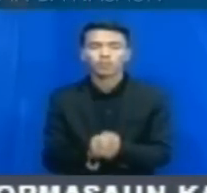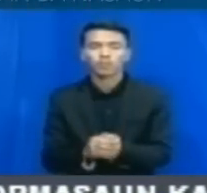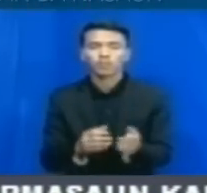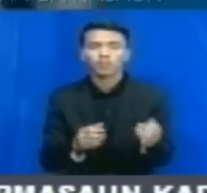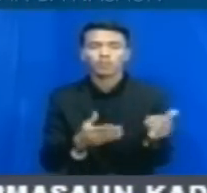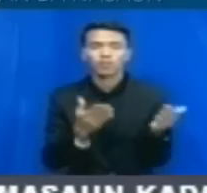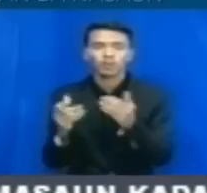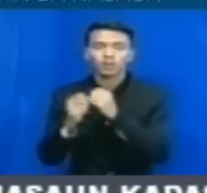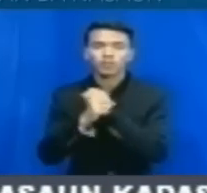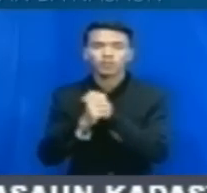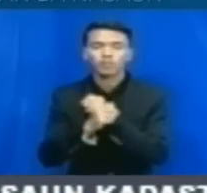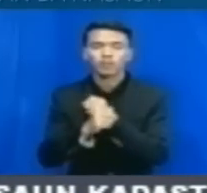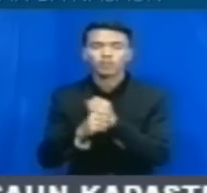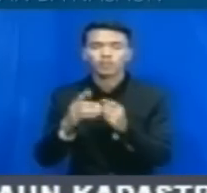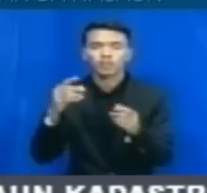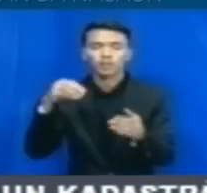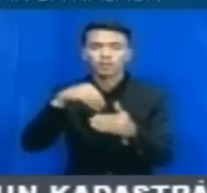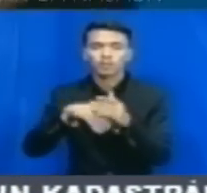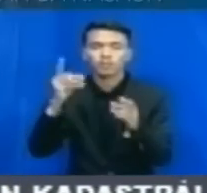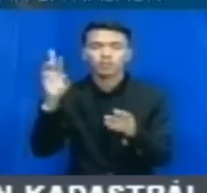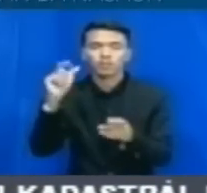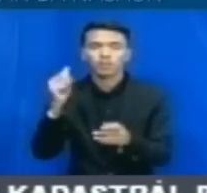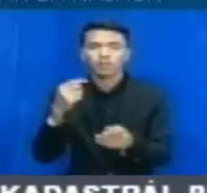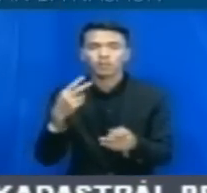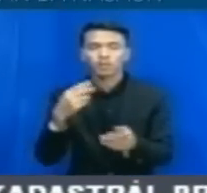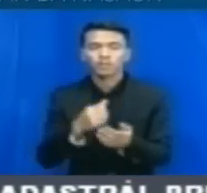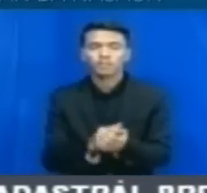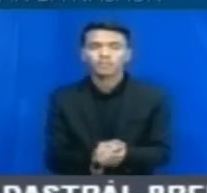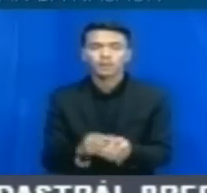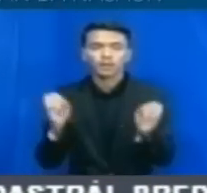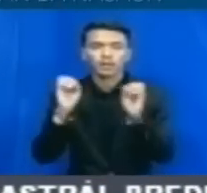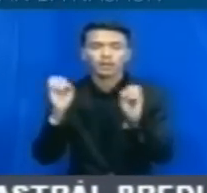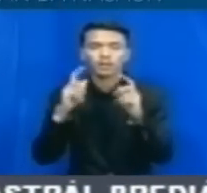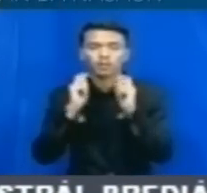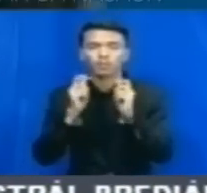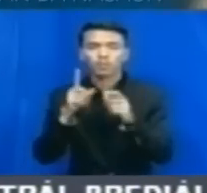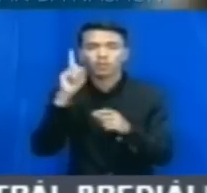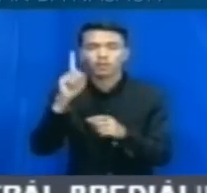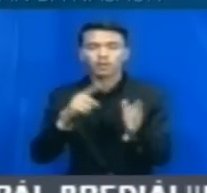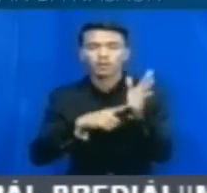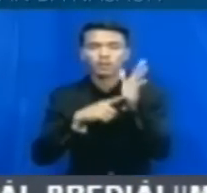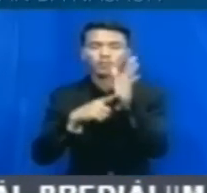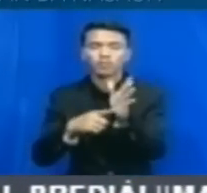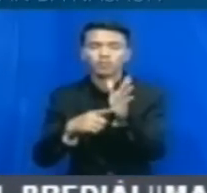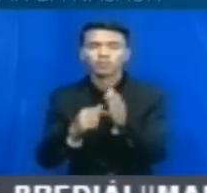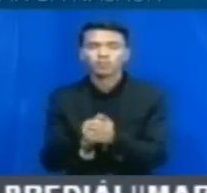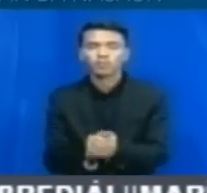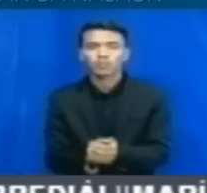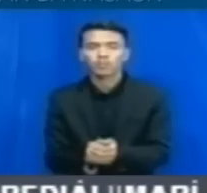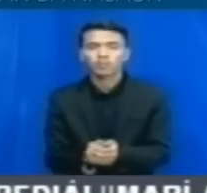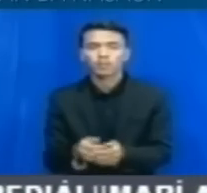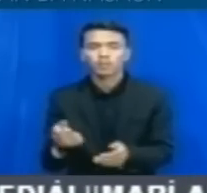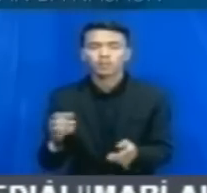krimi droga sira hetan sa sanser ne ya sira fati lori mai ne mas la ia provasi da turu ne kata mesmo droga ne ene ba mas sira sira